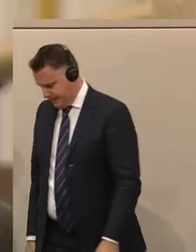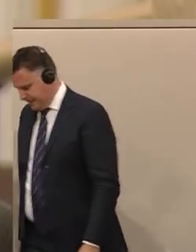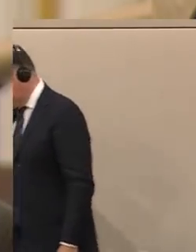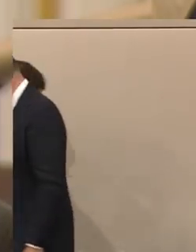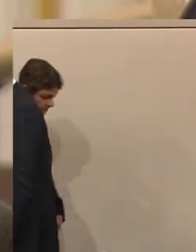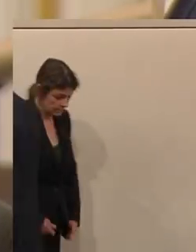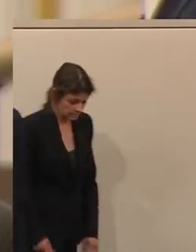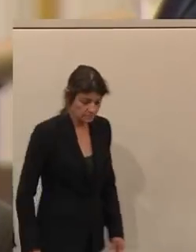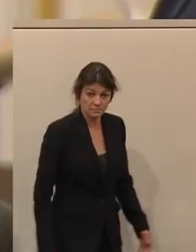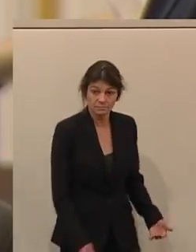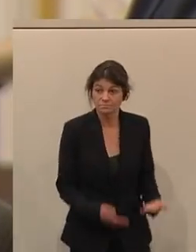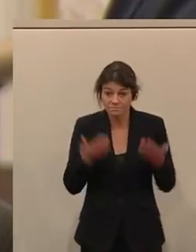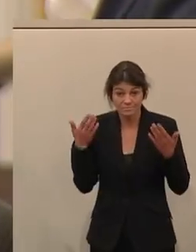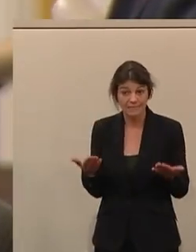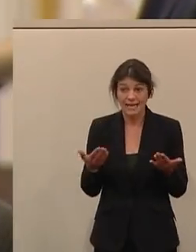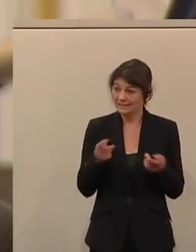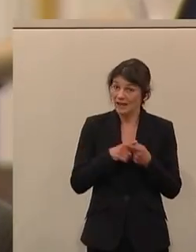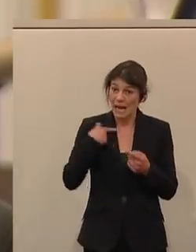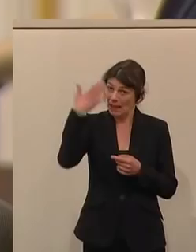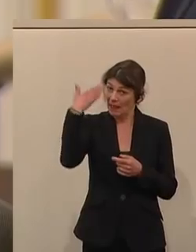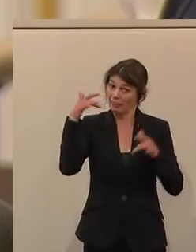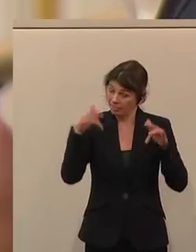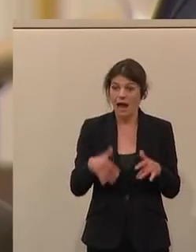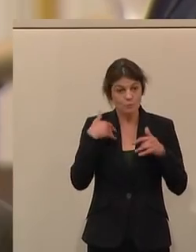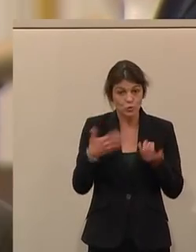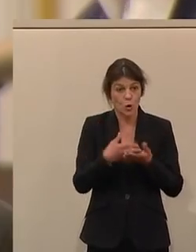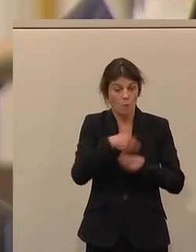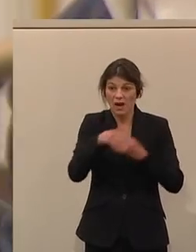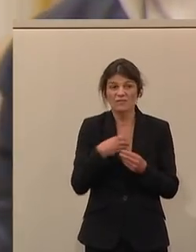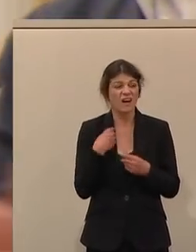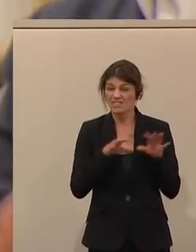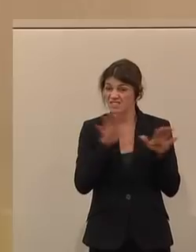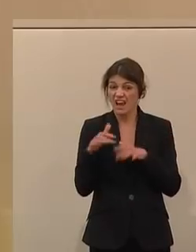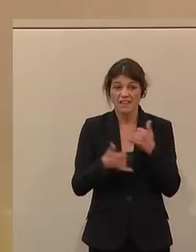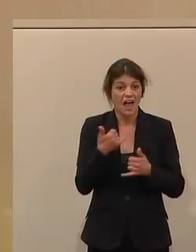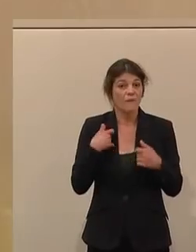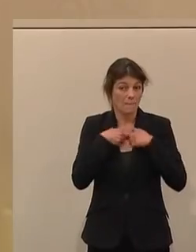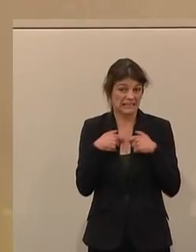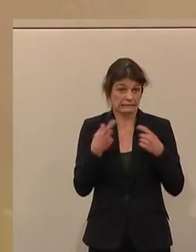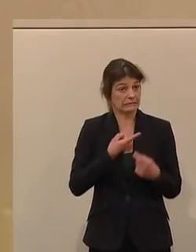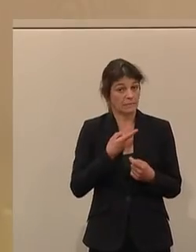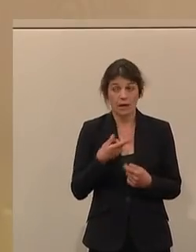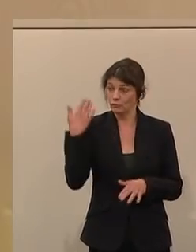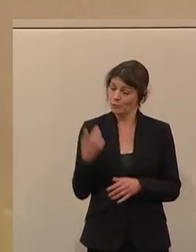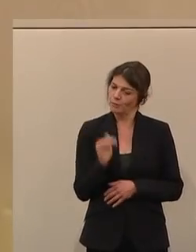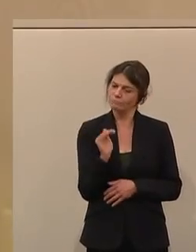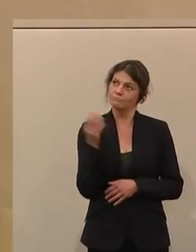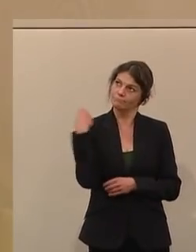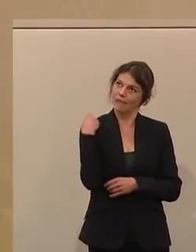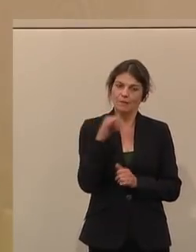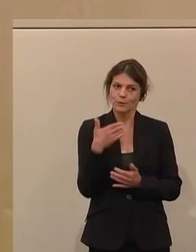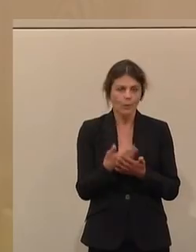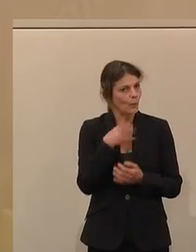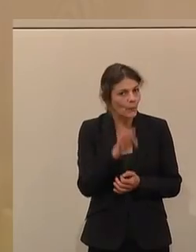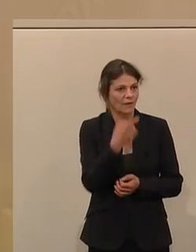Gleichnis der Bewirtschaftung der Talente. Ich war 10 Jahre Ministrant und das ist eine der Geschichten, die mir immer gefallen hat und die man gemerkt